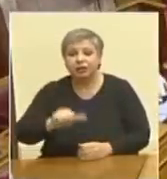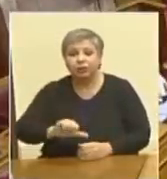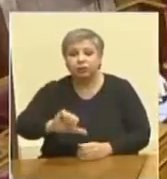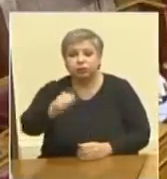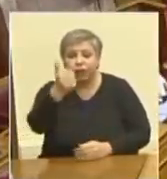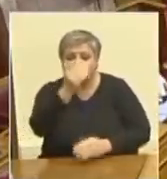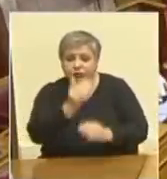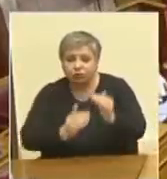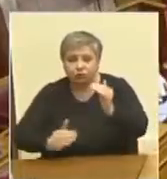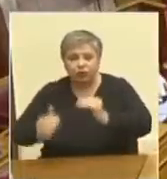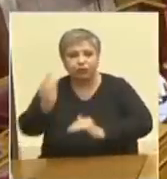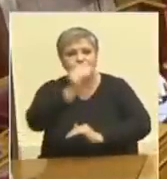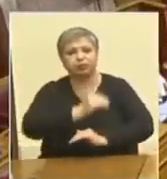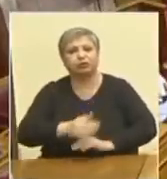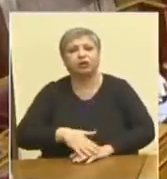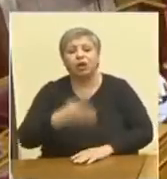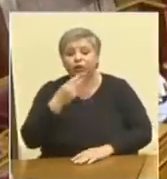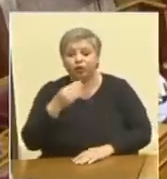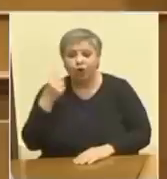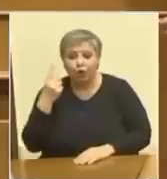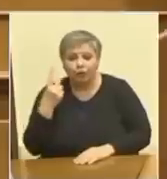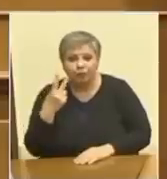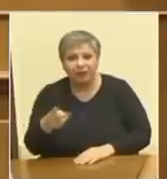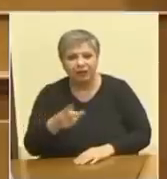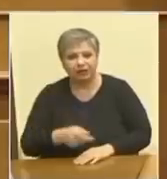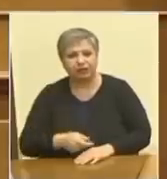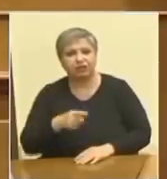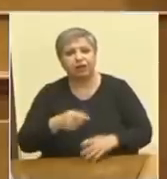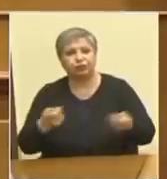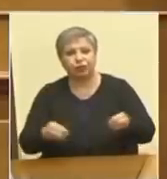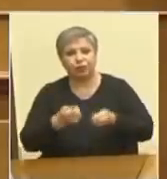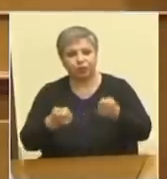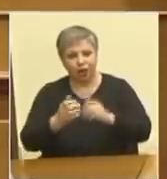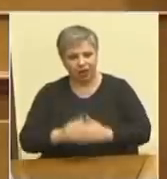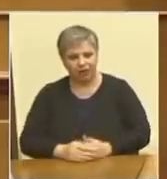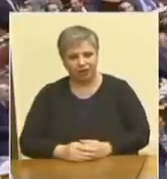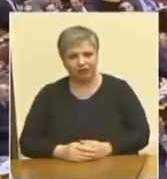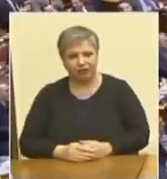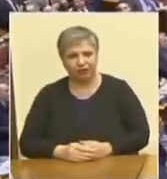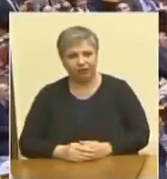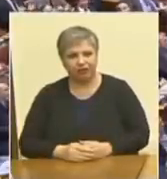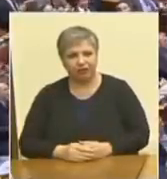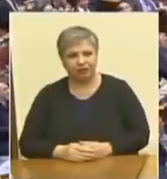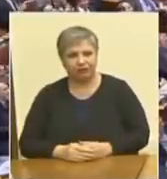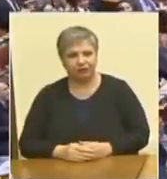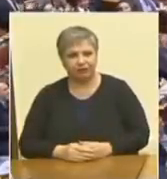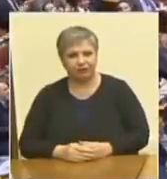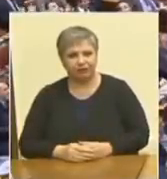των fake news, κύριε Τσίπρα. Ντροπή σας, ντροπή σας, ντροπή σας. Λοιπόν,